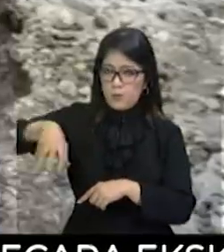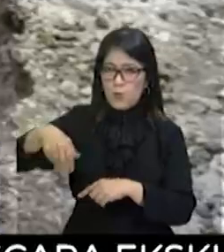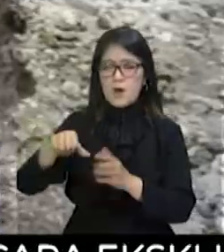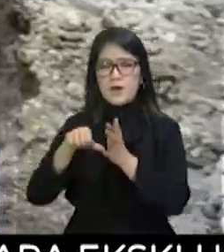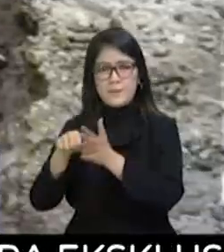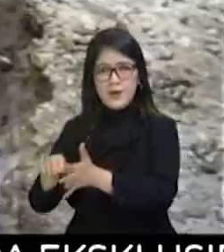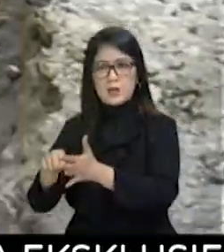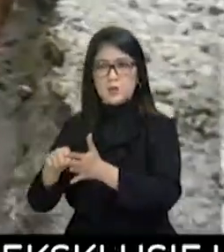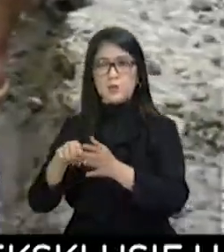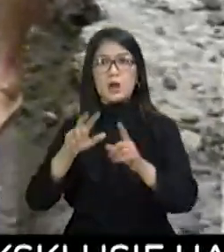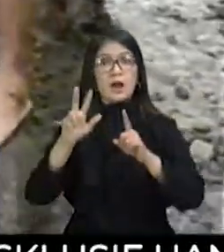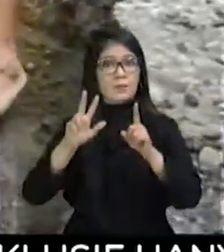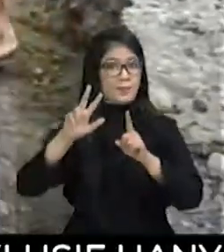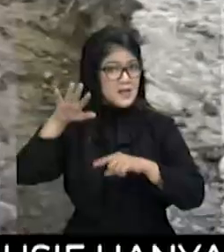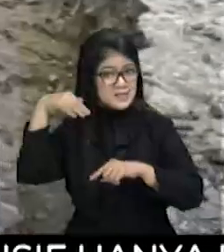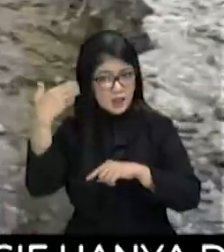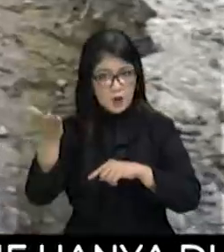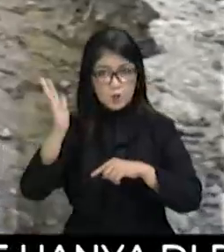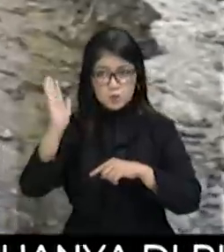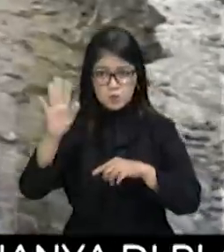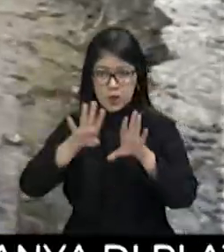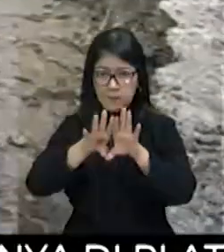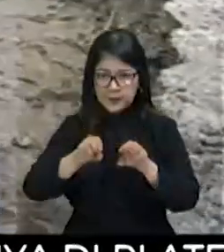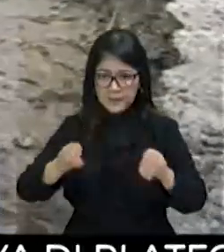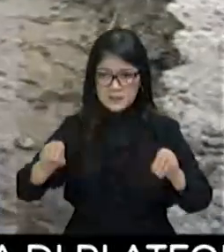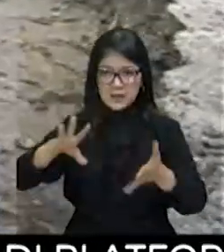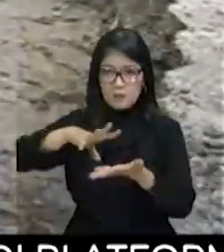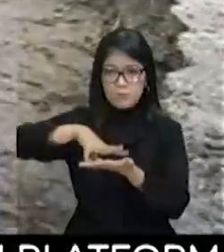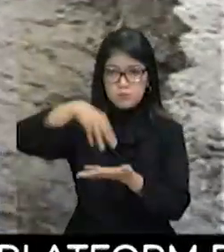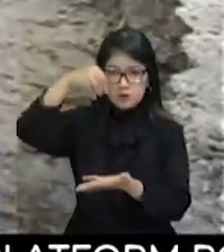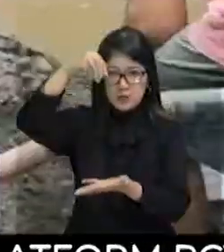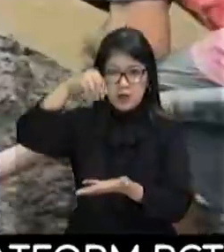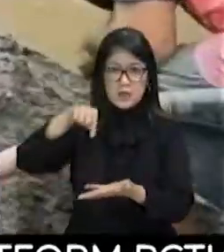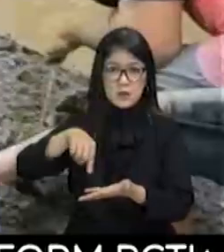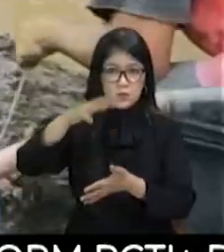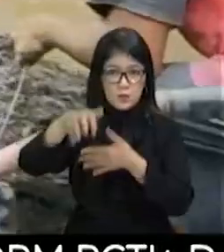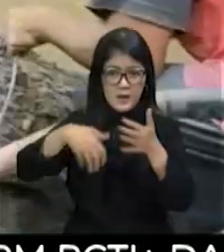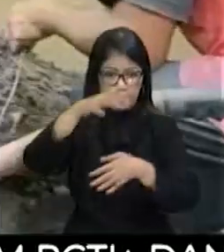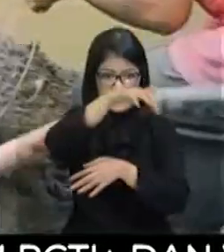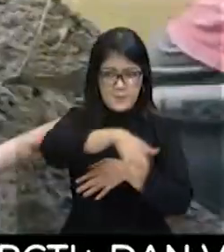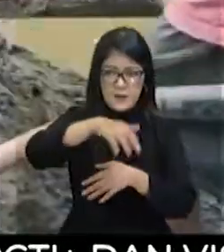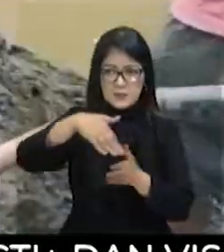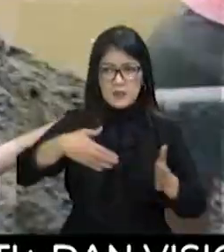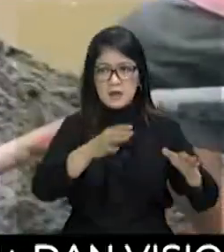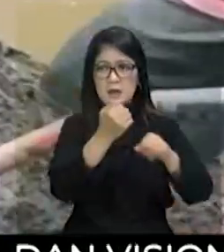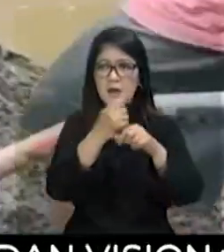18 tahun sudah ibu rumah tangga ini menjadi penambang pasir manual di Sungai Gandul bersama sejumlah ibu lainnya.